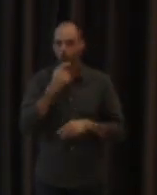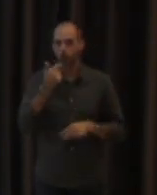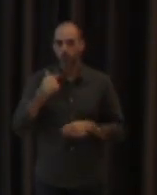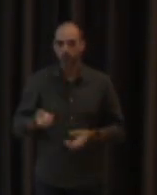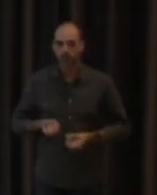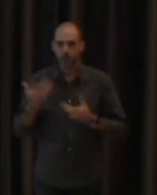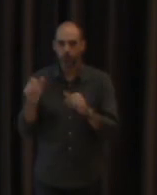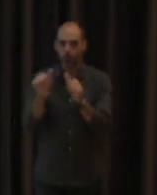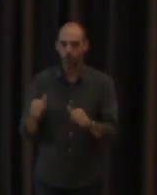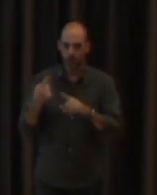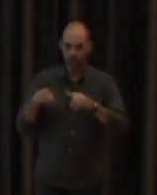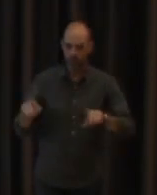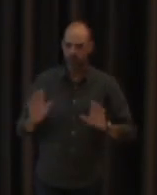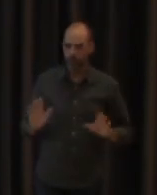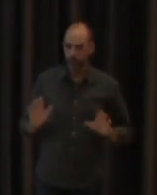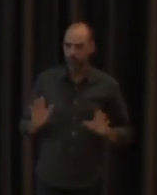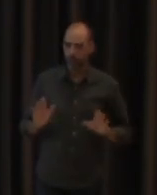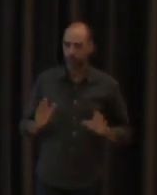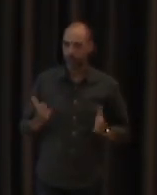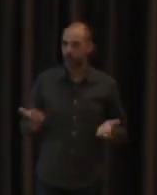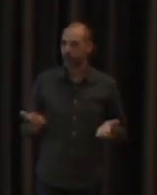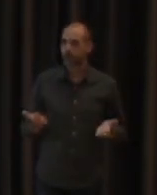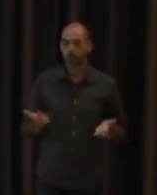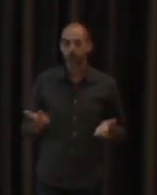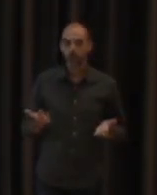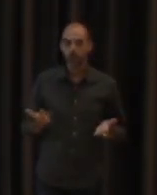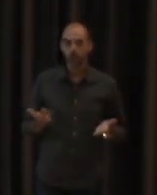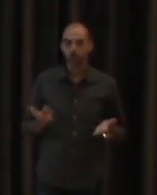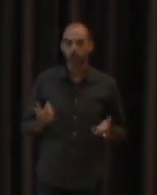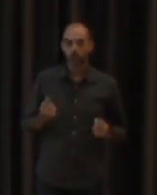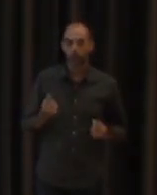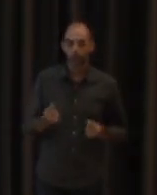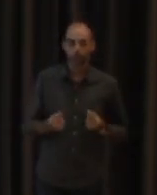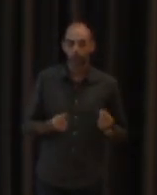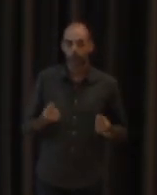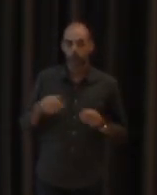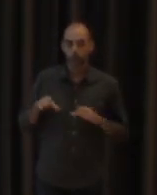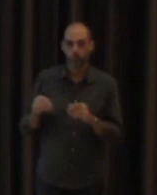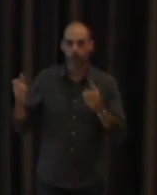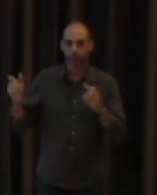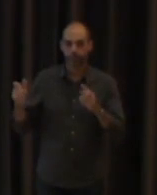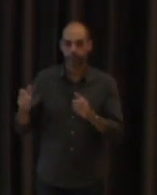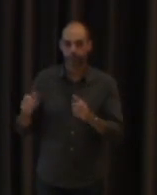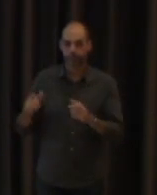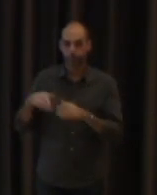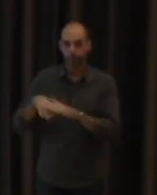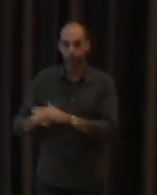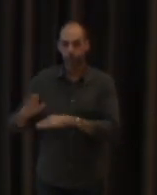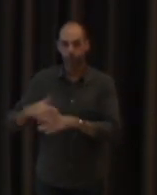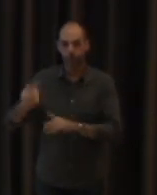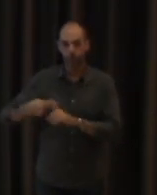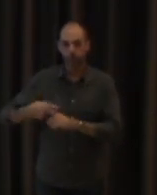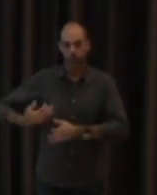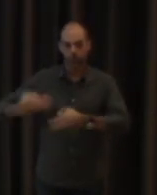d'expressió. I això fa que vagi quedant només per a casos de registre molt formal. En aquest punt de